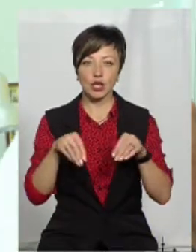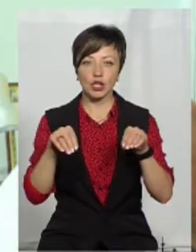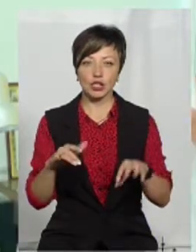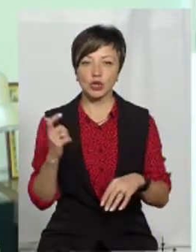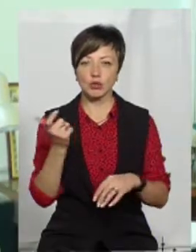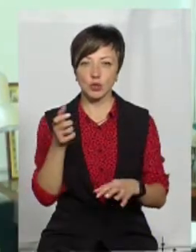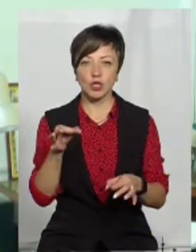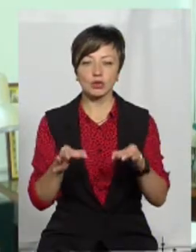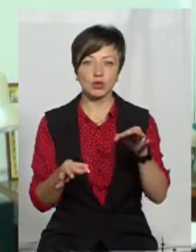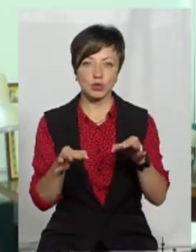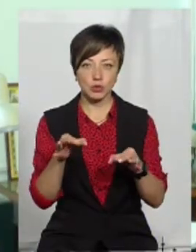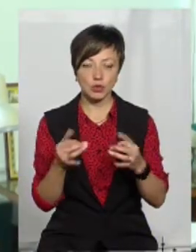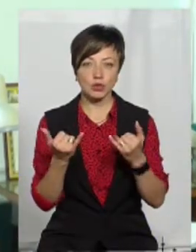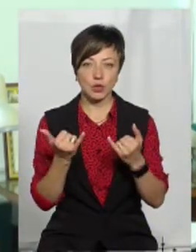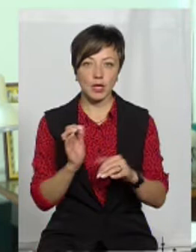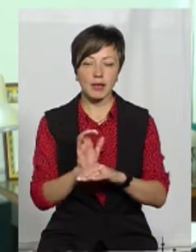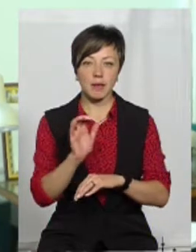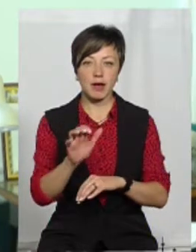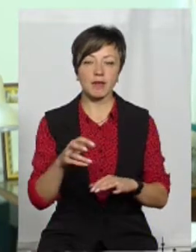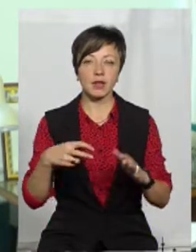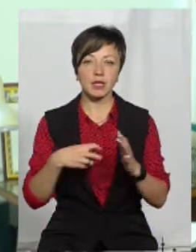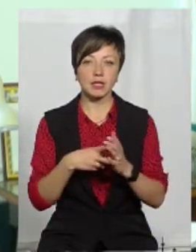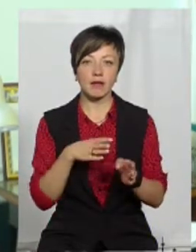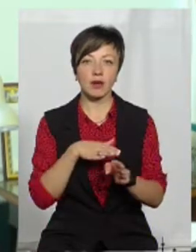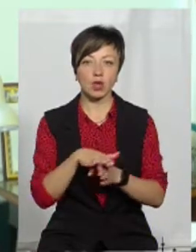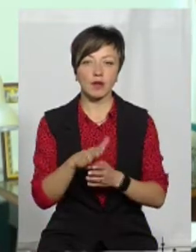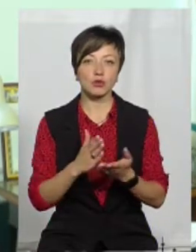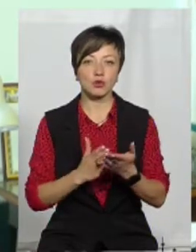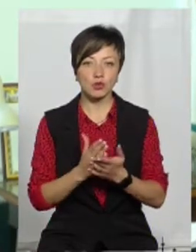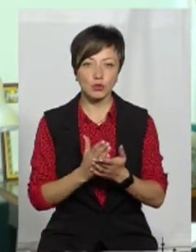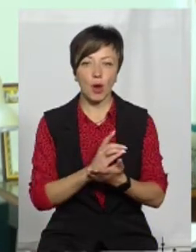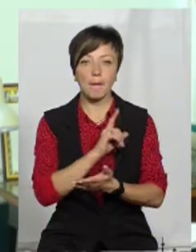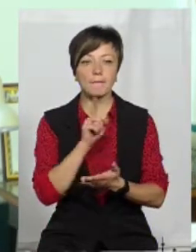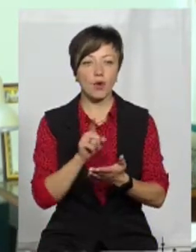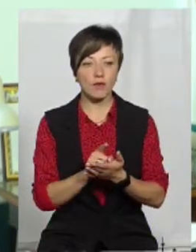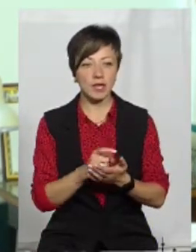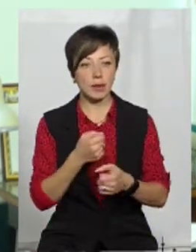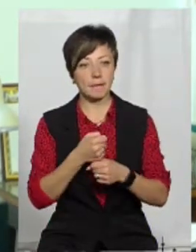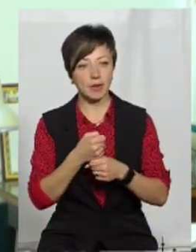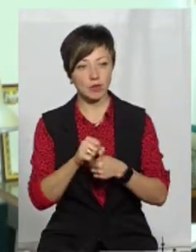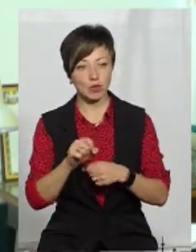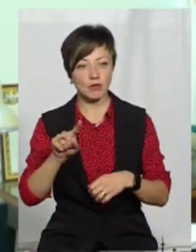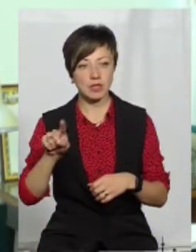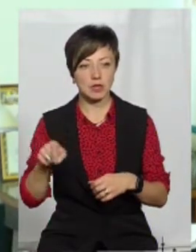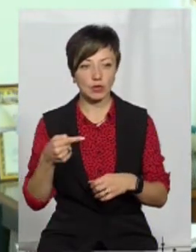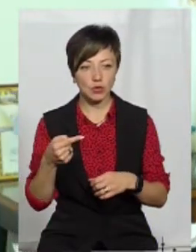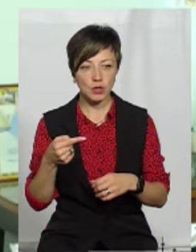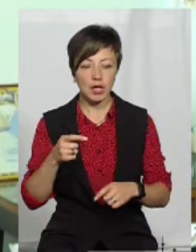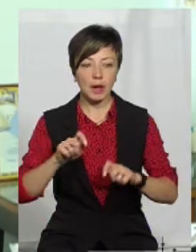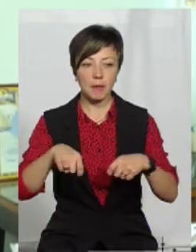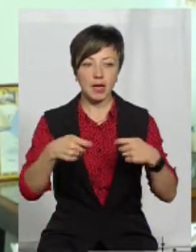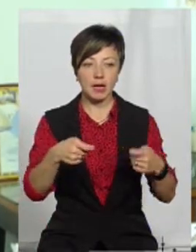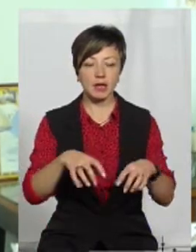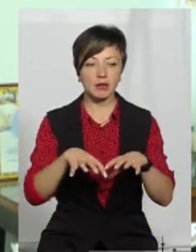Господарського суду. Сьогодні направлено лист на виконавчу службу, яка повинна примусово стягнути і передати майно